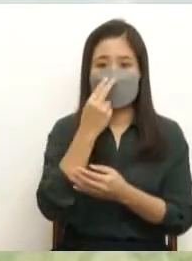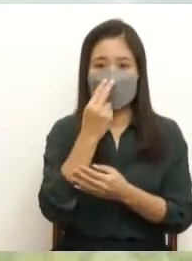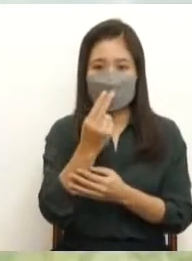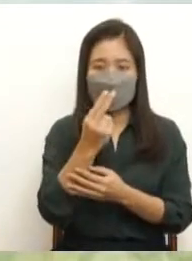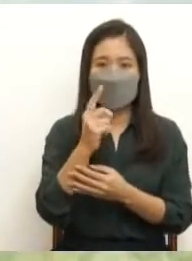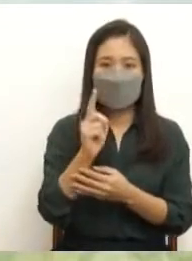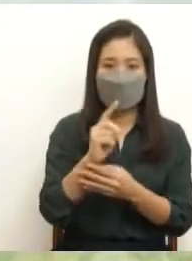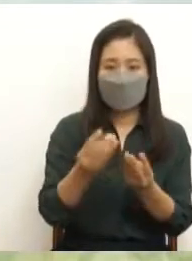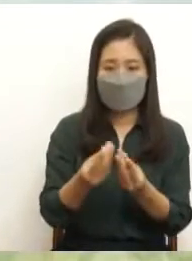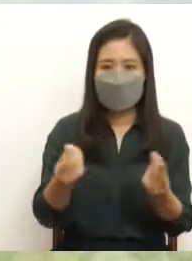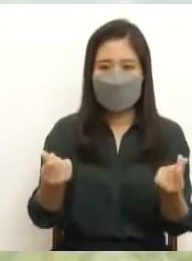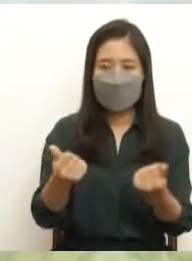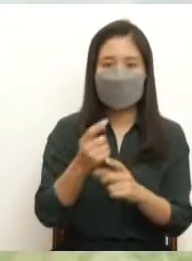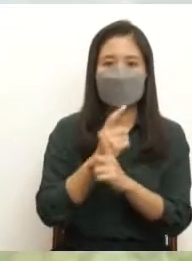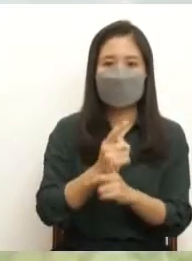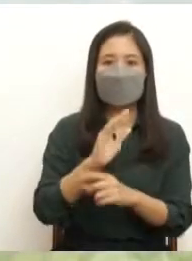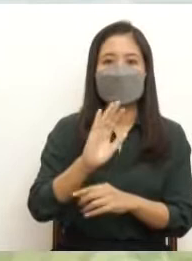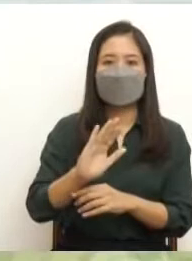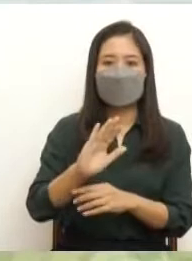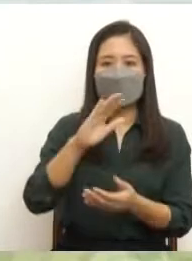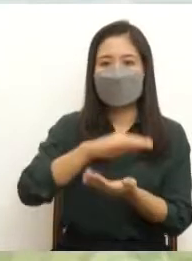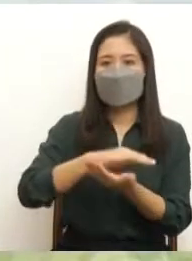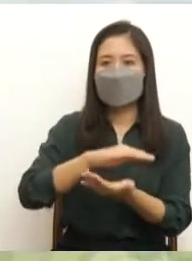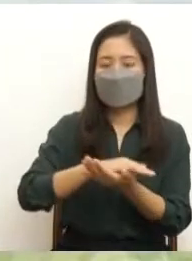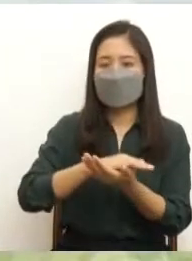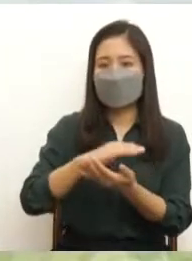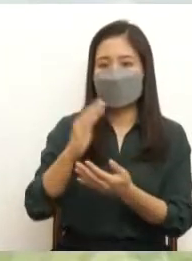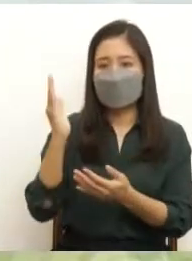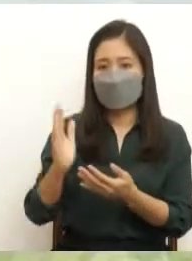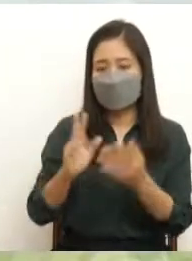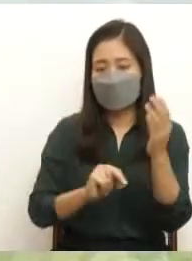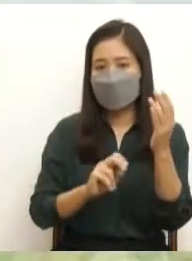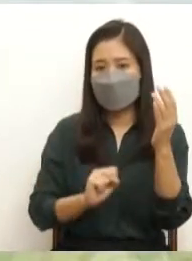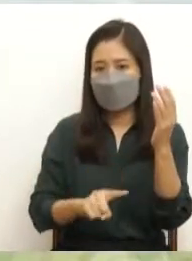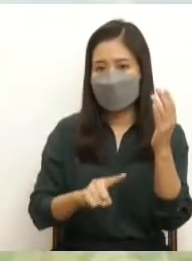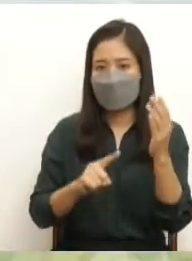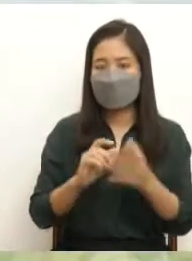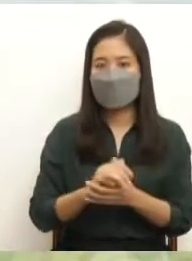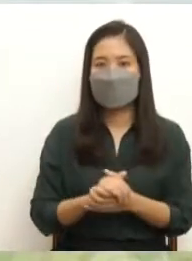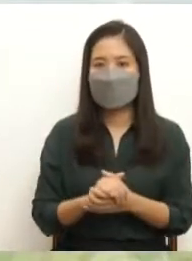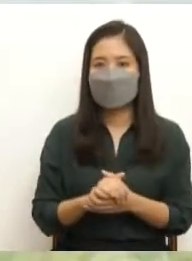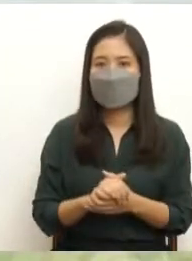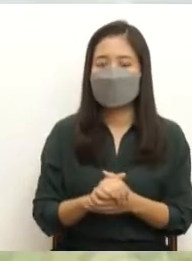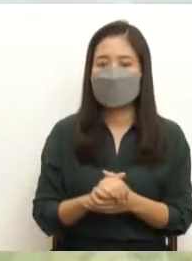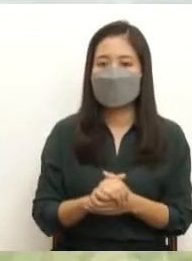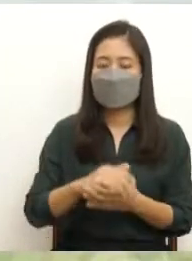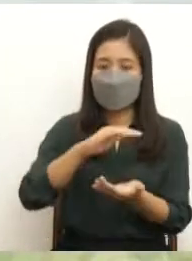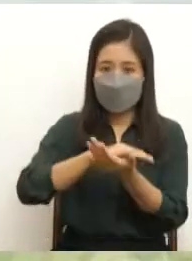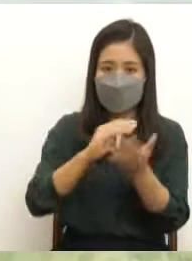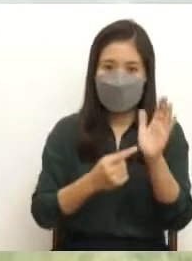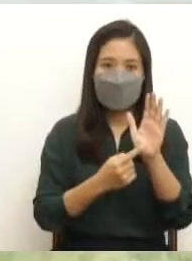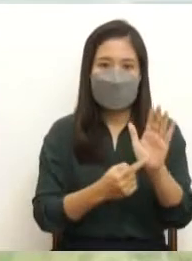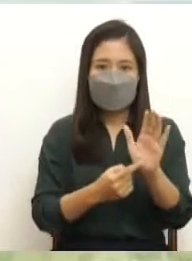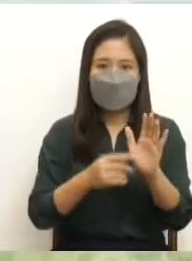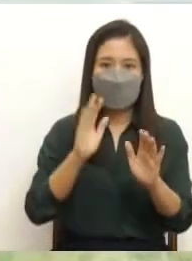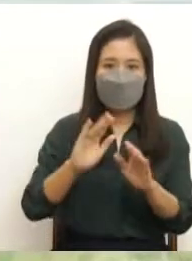องนานาพ่อหลวงของโรงเรียนวัดประดิษฐารามอำเภอทุ่งใหญ่จังหวัดนครศรีธรรมราชโรงเรียนต้นแบบอารยเกษตร